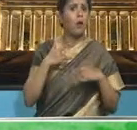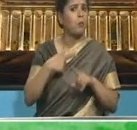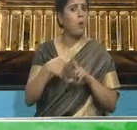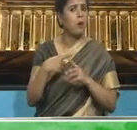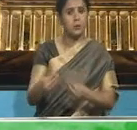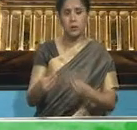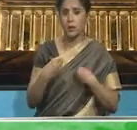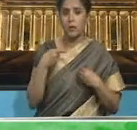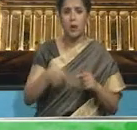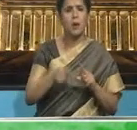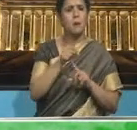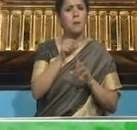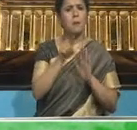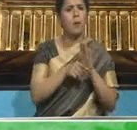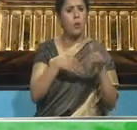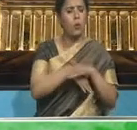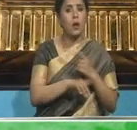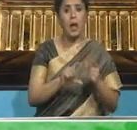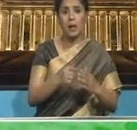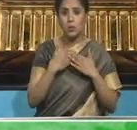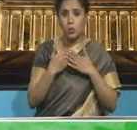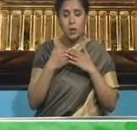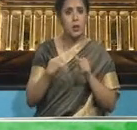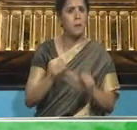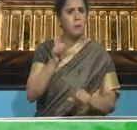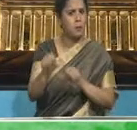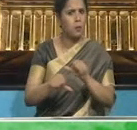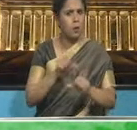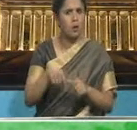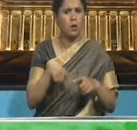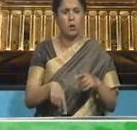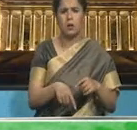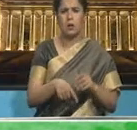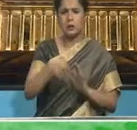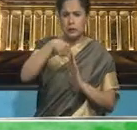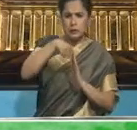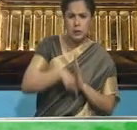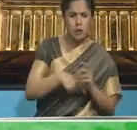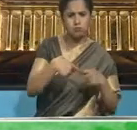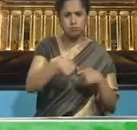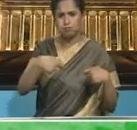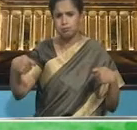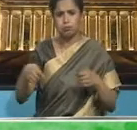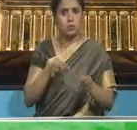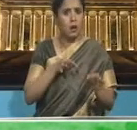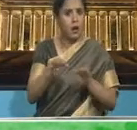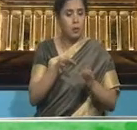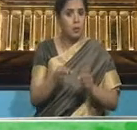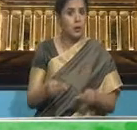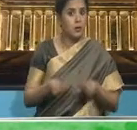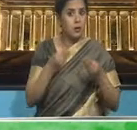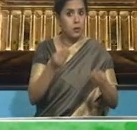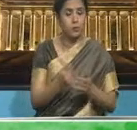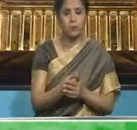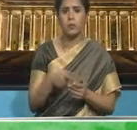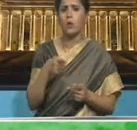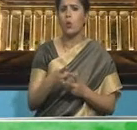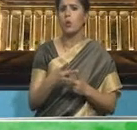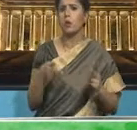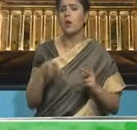इस नीति में शिक्षा प्रक्रिया को विस्तार और गहराई प्रदान करने के लिए प्रौद्योगिकी